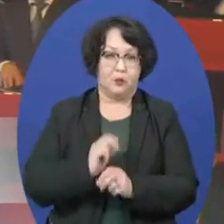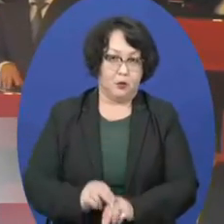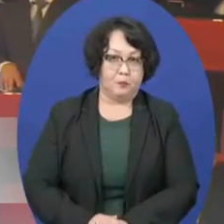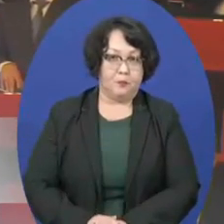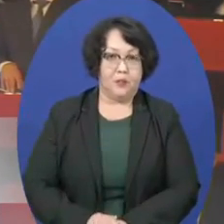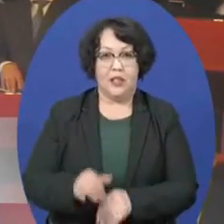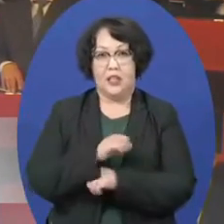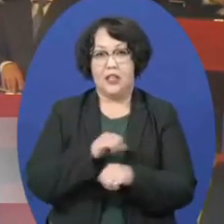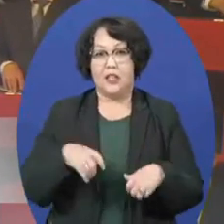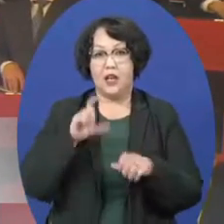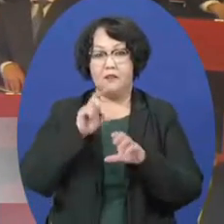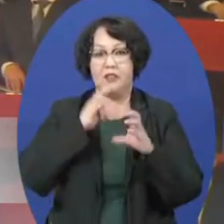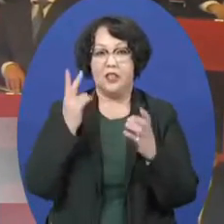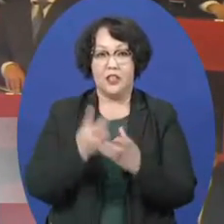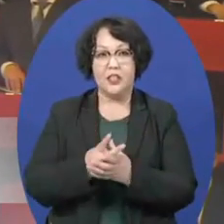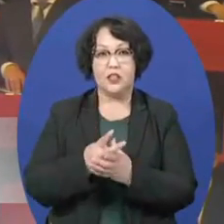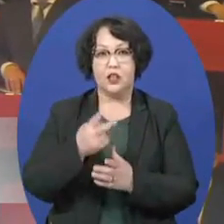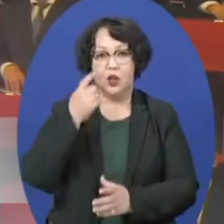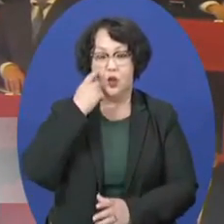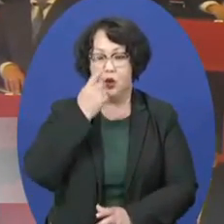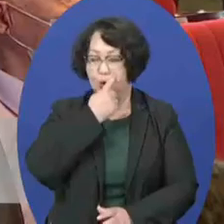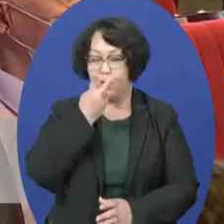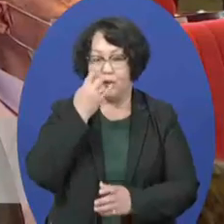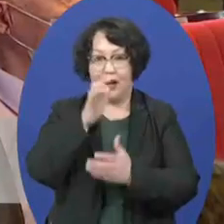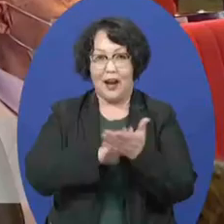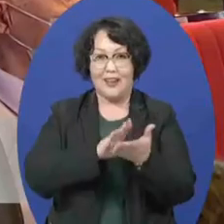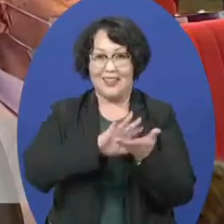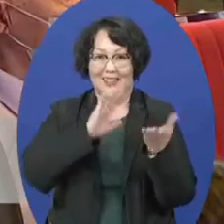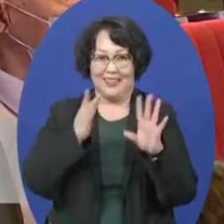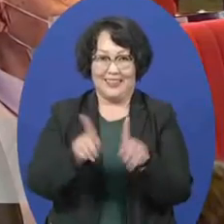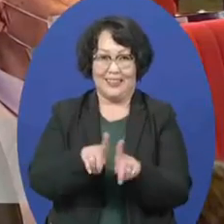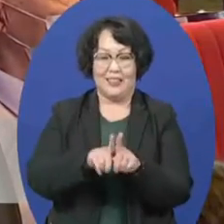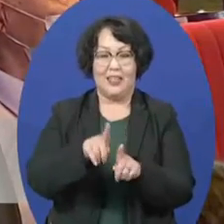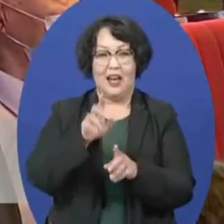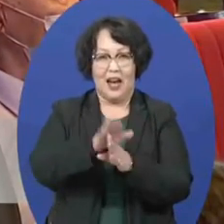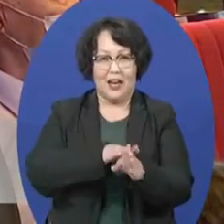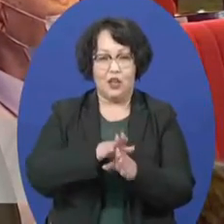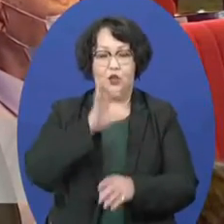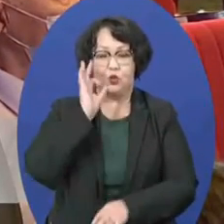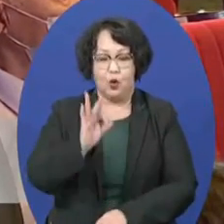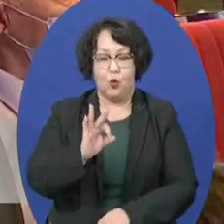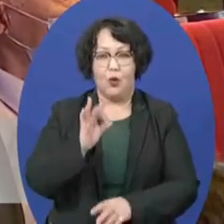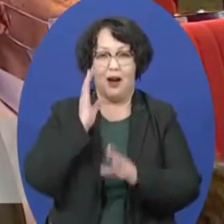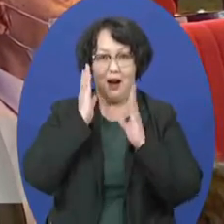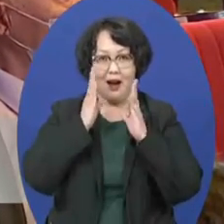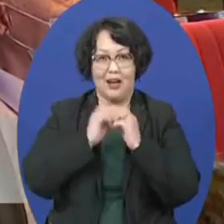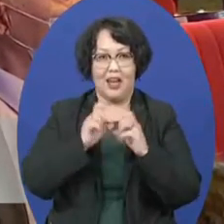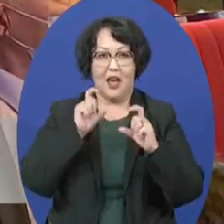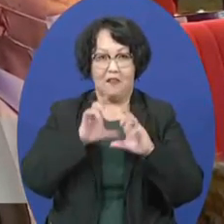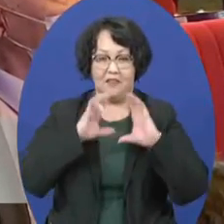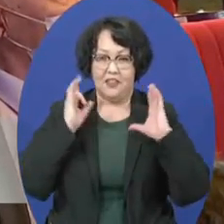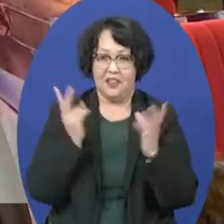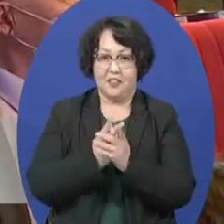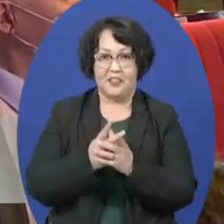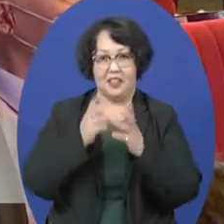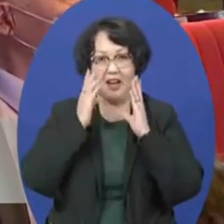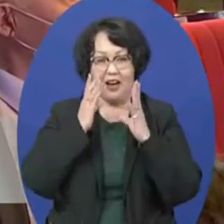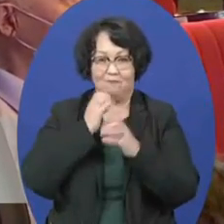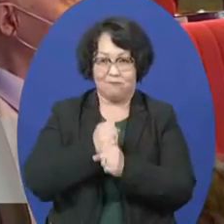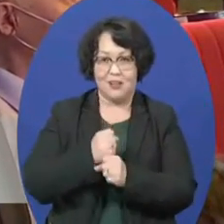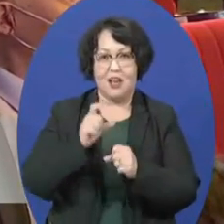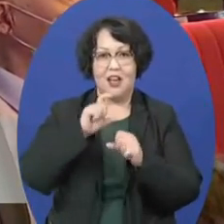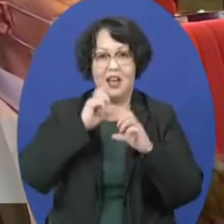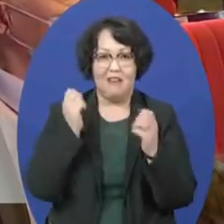Ард түмнийхээ эв нэгдлийг нүдний цэцгийн мэт тайрлан хамгаалж, зөвийг сахиж эвийг эрхэмлсэн, эвлэрлийг дэмжсэн